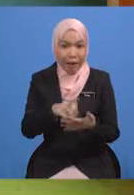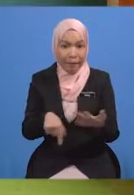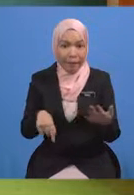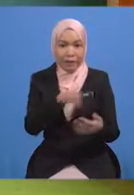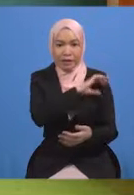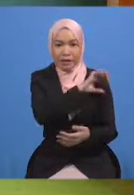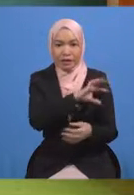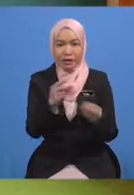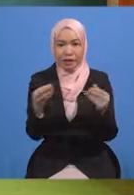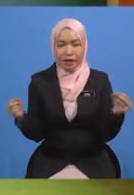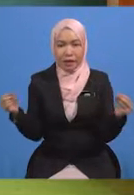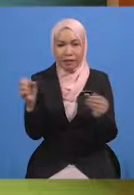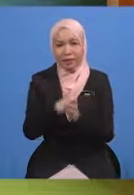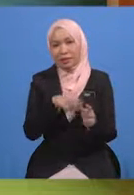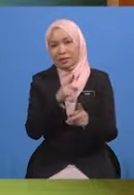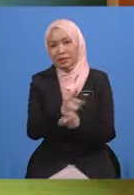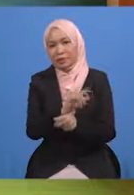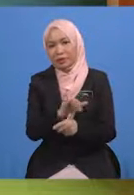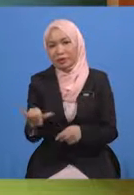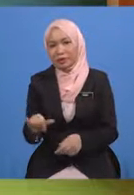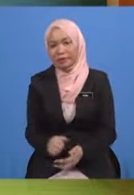kandungan tanah sebenarnya?